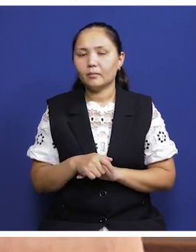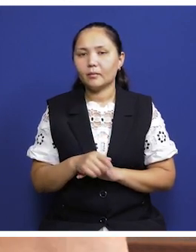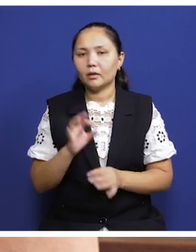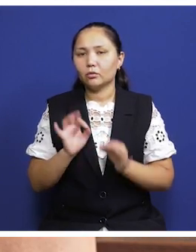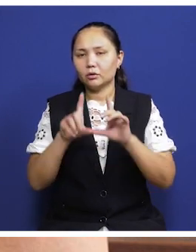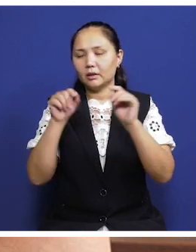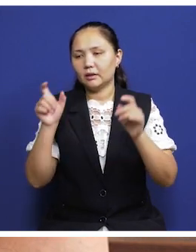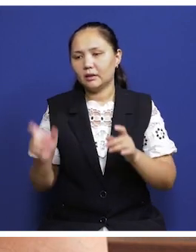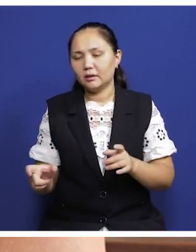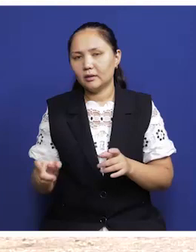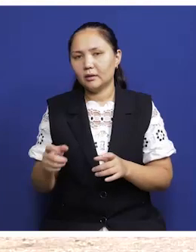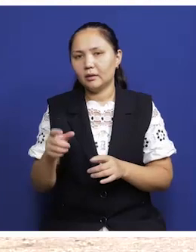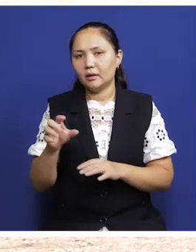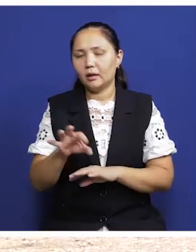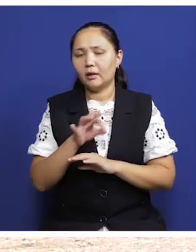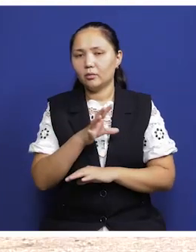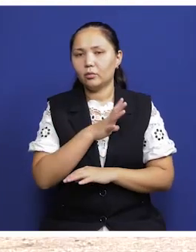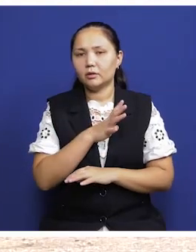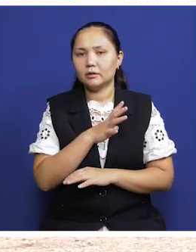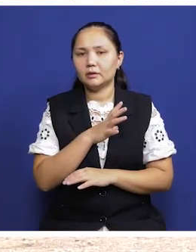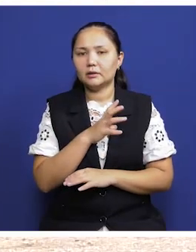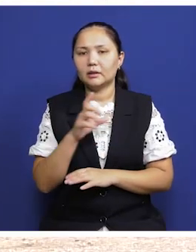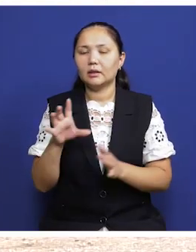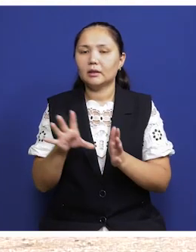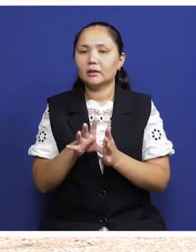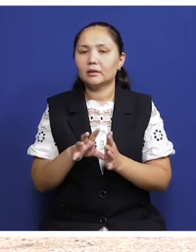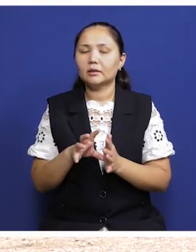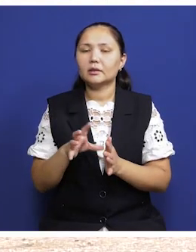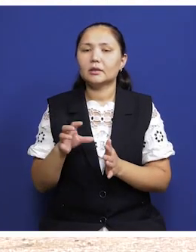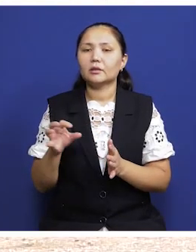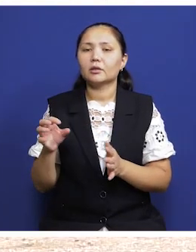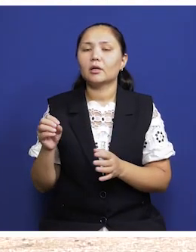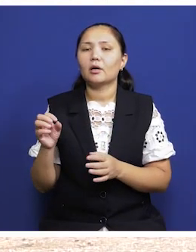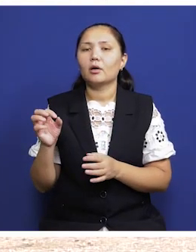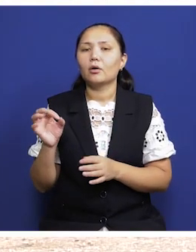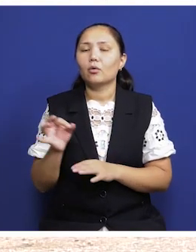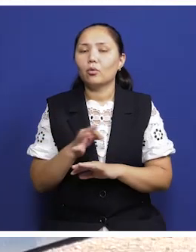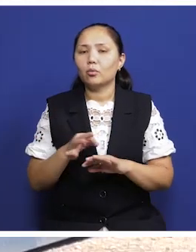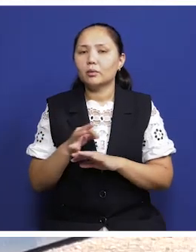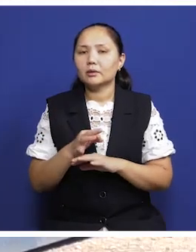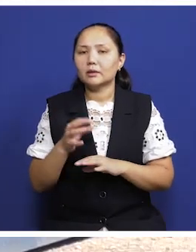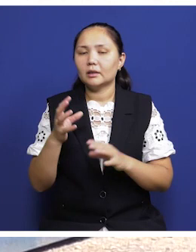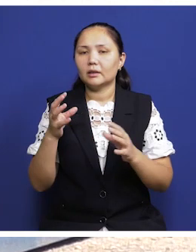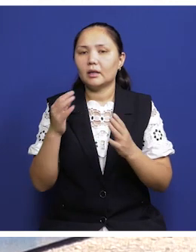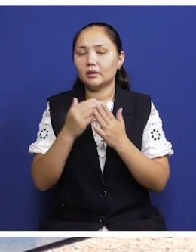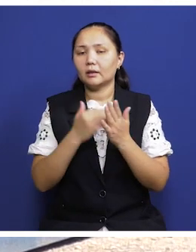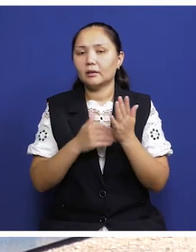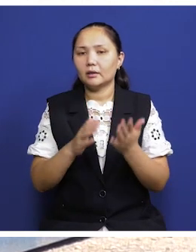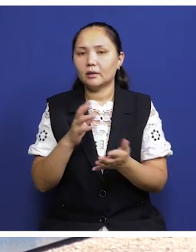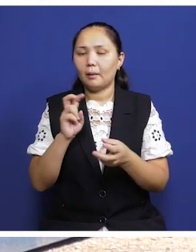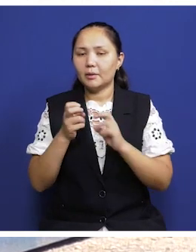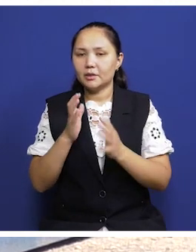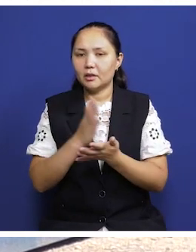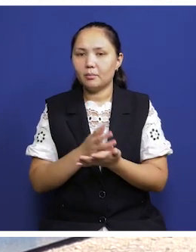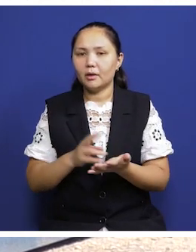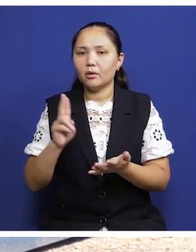сол трасса жүрсе деген үмітіміз. Электр қуатымен қамту оңтүстік өңірі бойынша күн тәртібінен түспей тұрған мәселе. Осыған орай